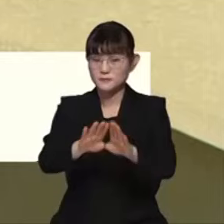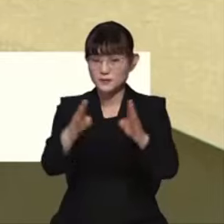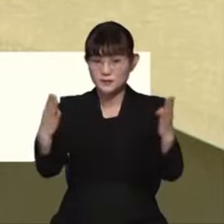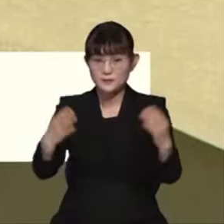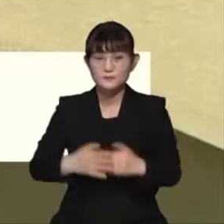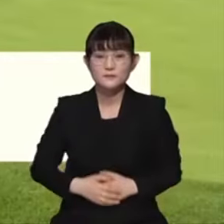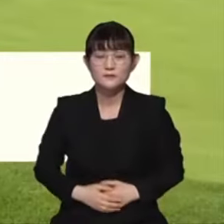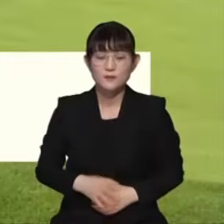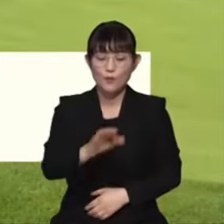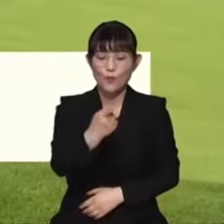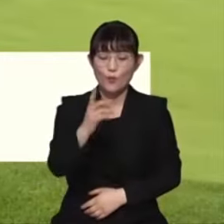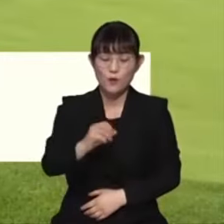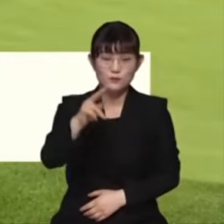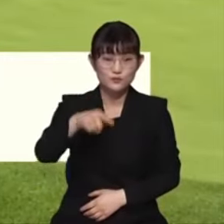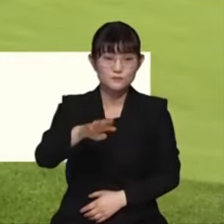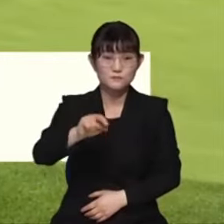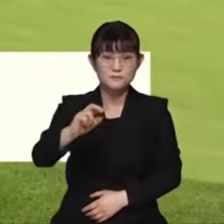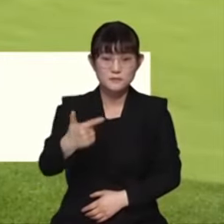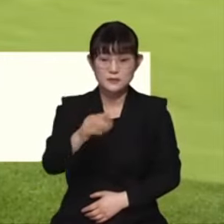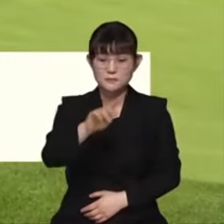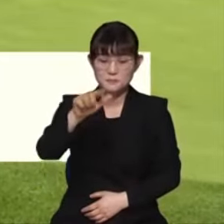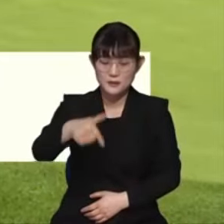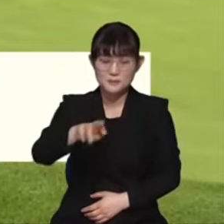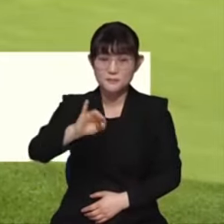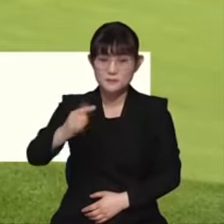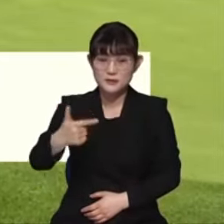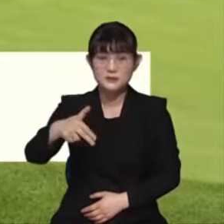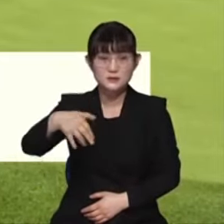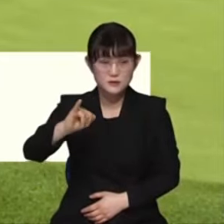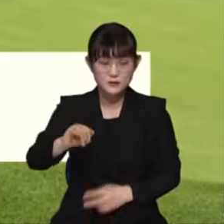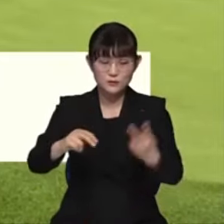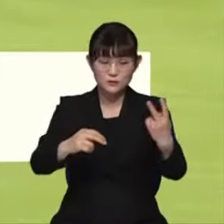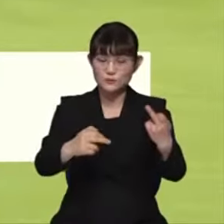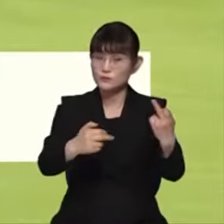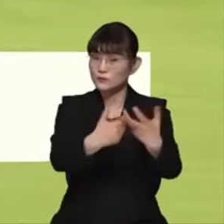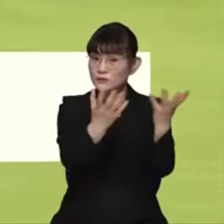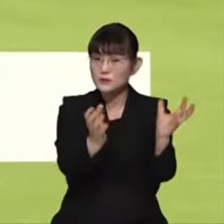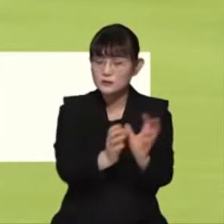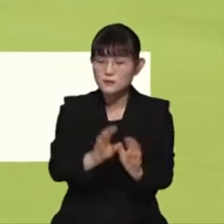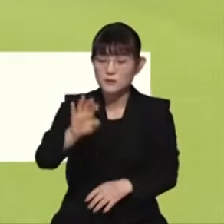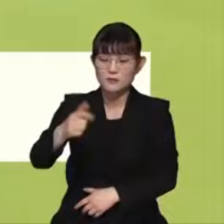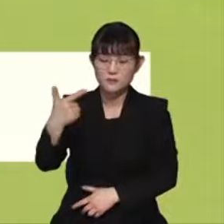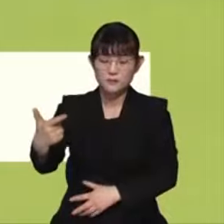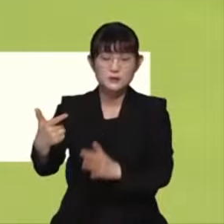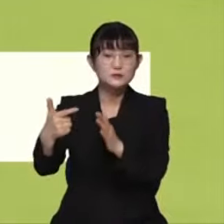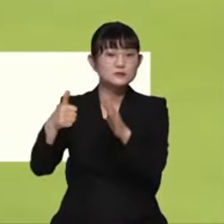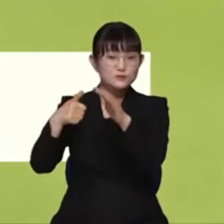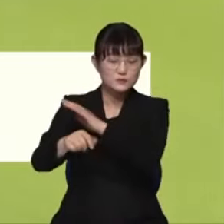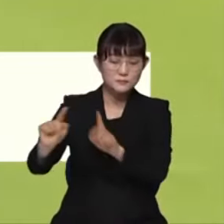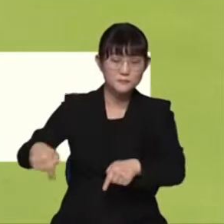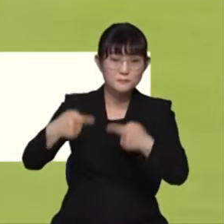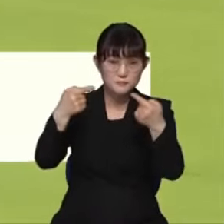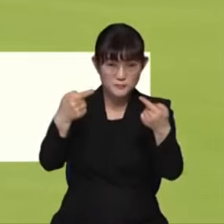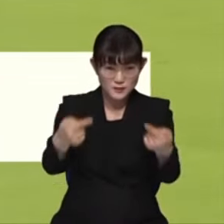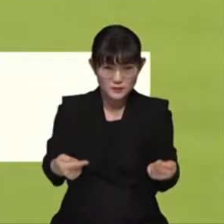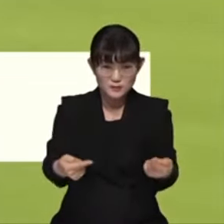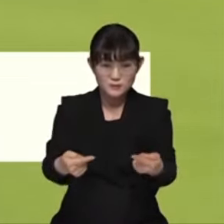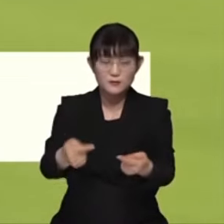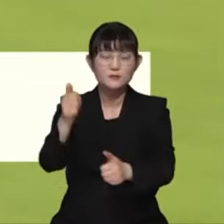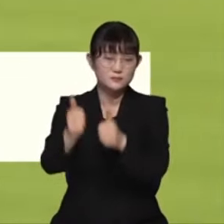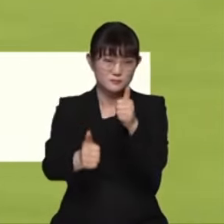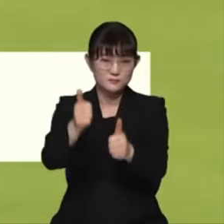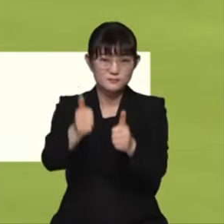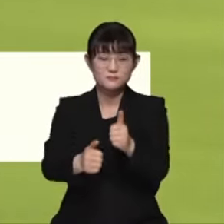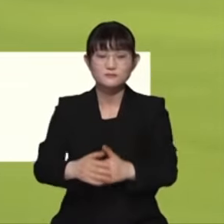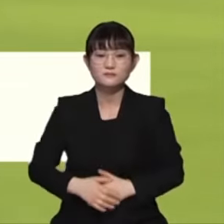컨트리클럽에서 황유민, 박현경, 박민지 등 12개 구단에서 46명의 정상급 선수가 참여해 샷 대결을